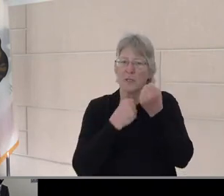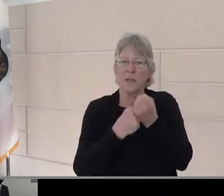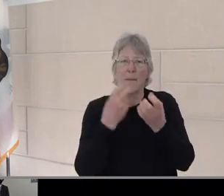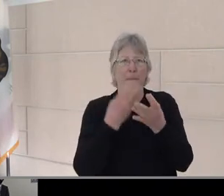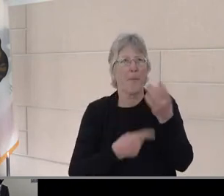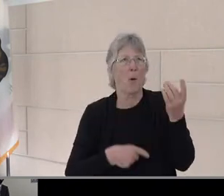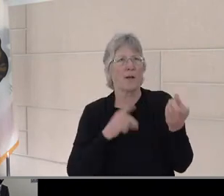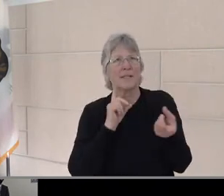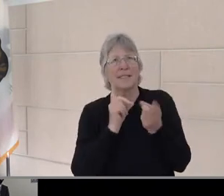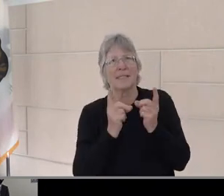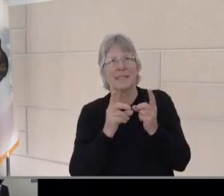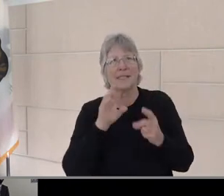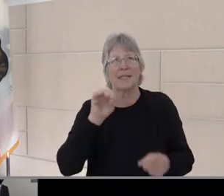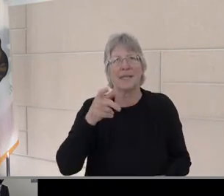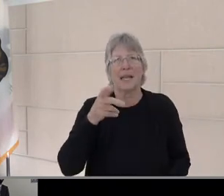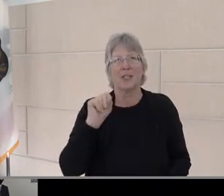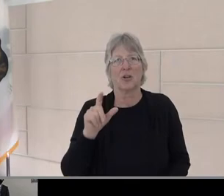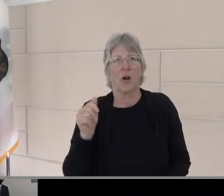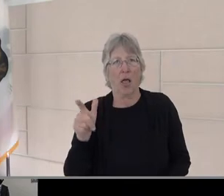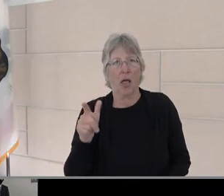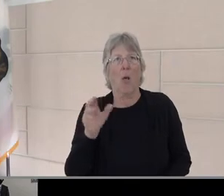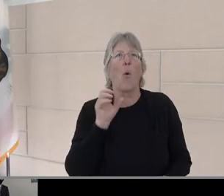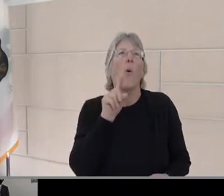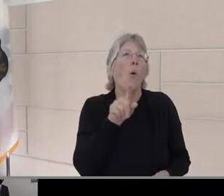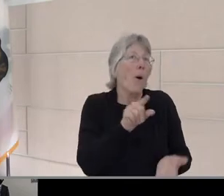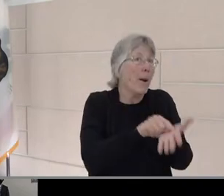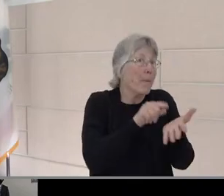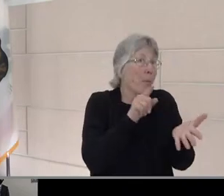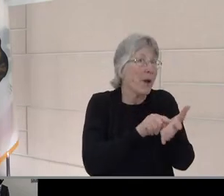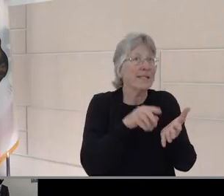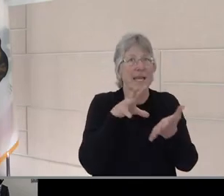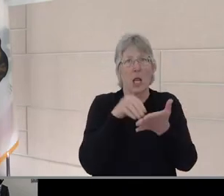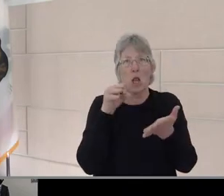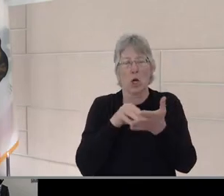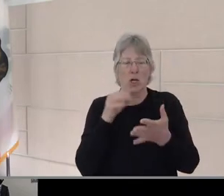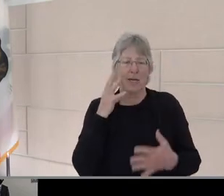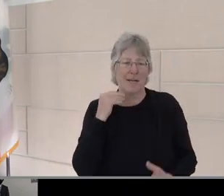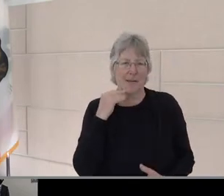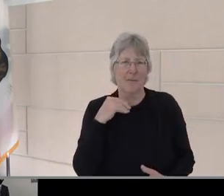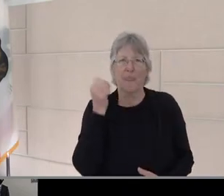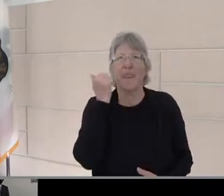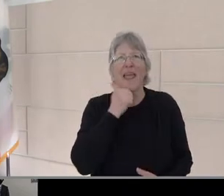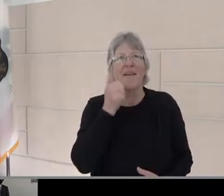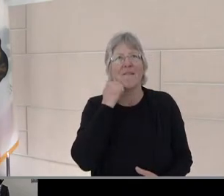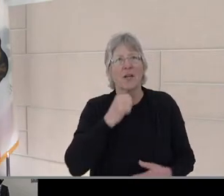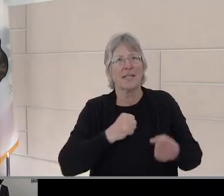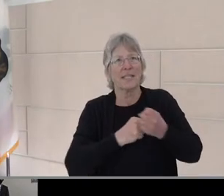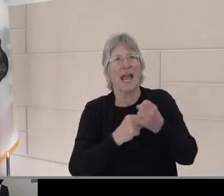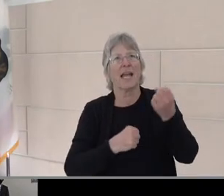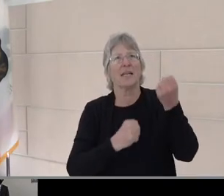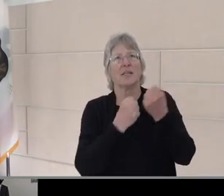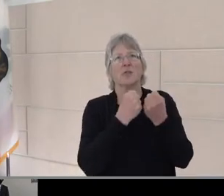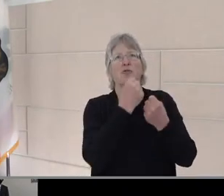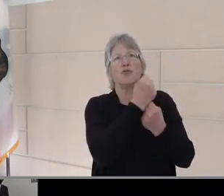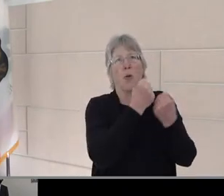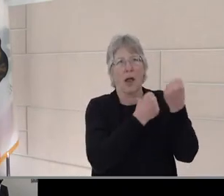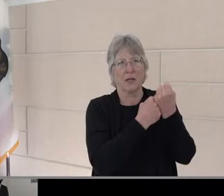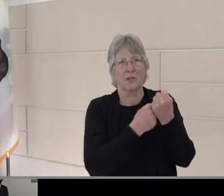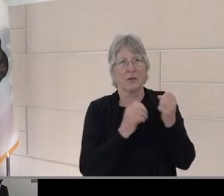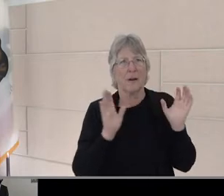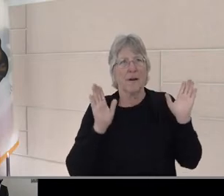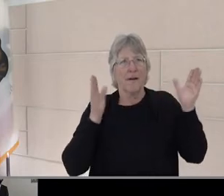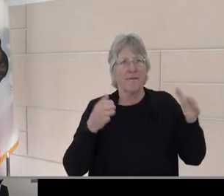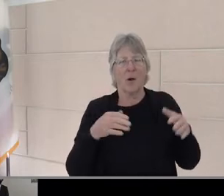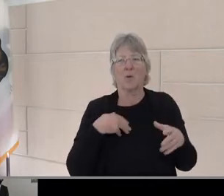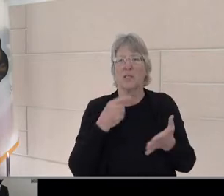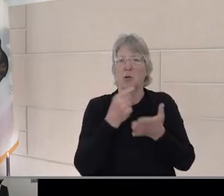នឹងសិស្សដូចជាការបង្ហាត់តាម digital ឬក៏ការផ្ដិតចេញមកដើម្បី